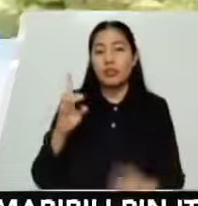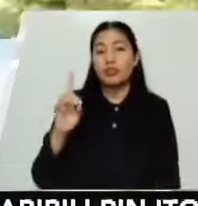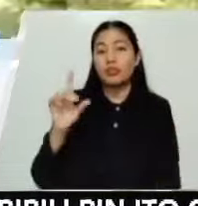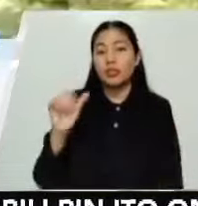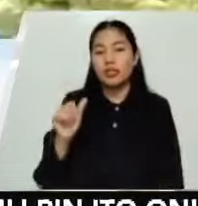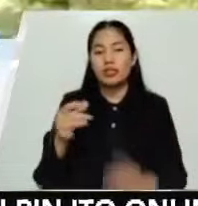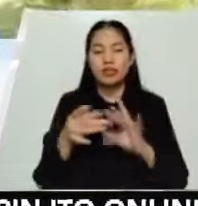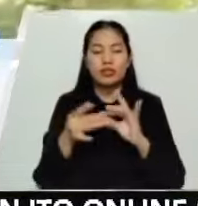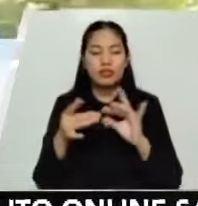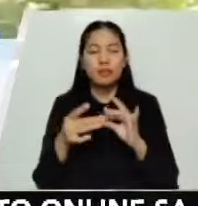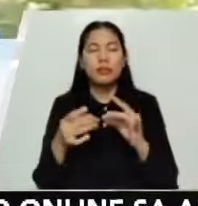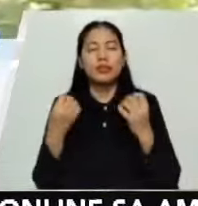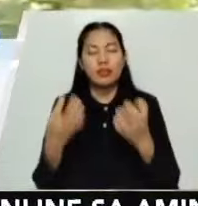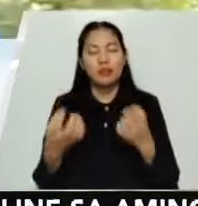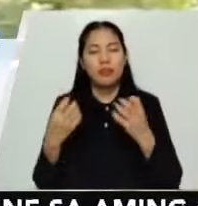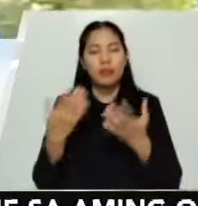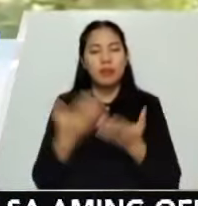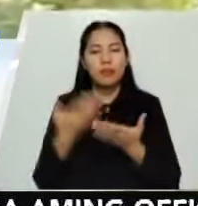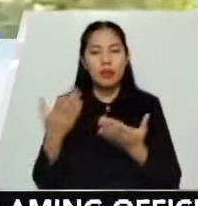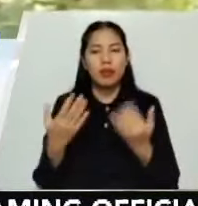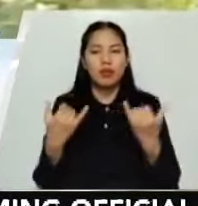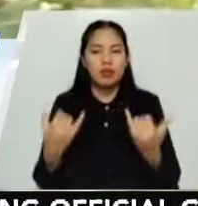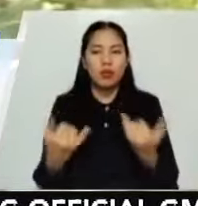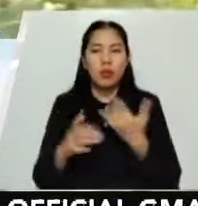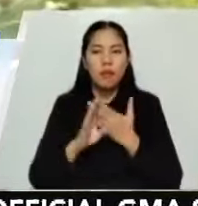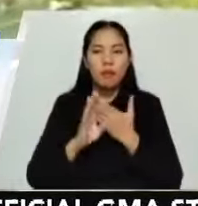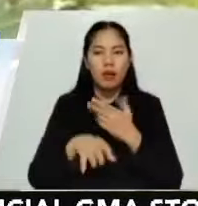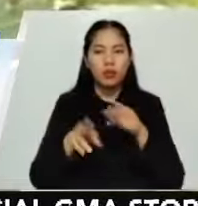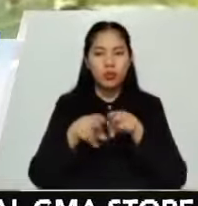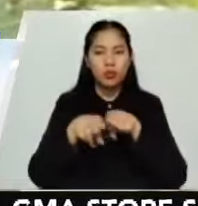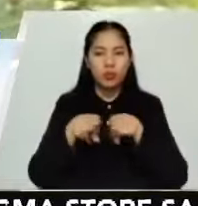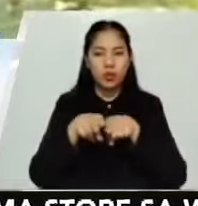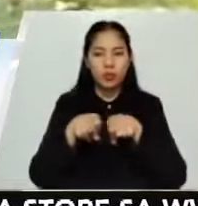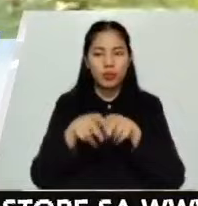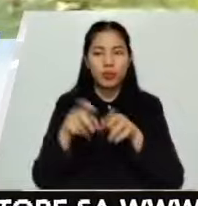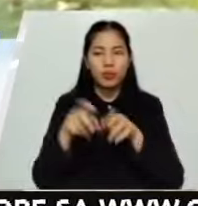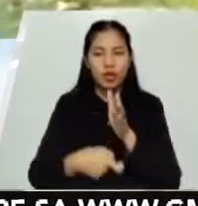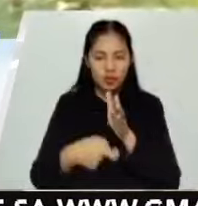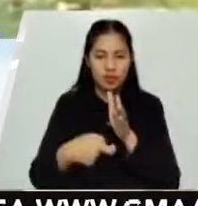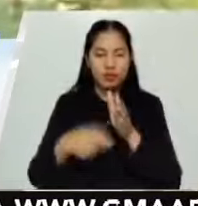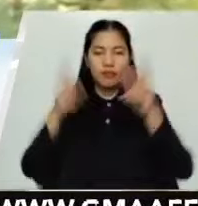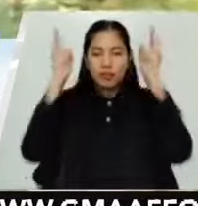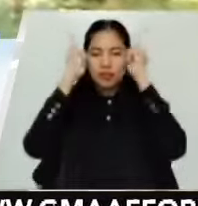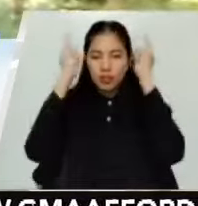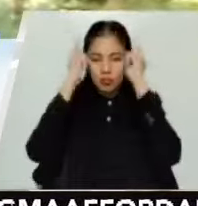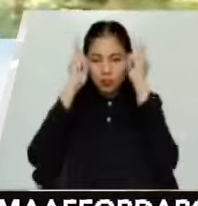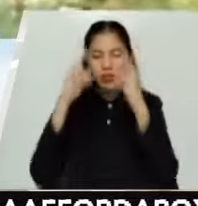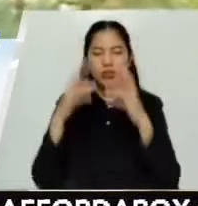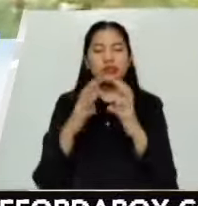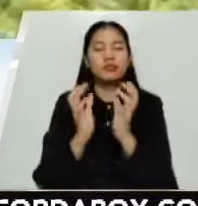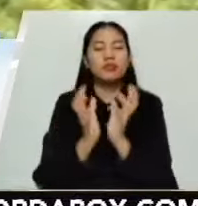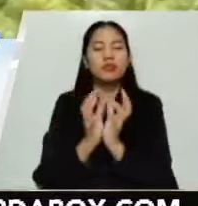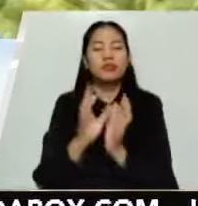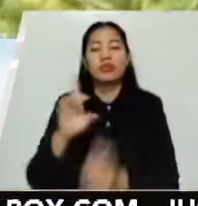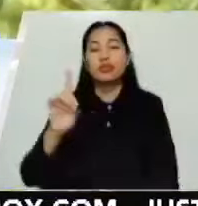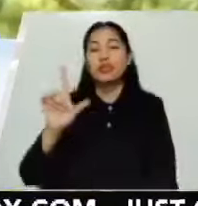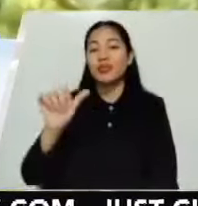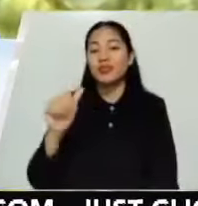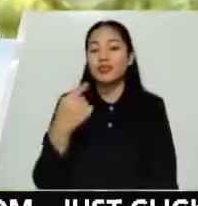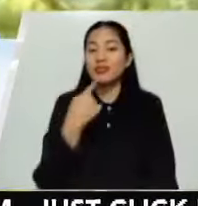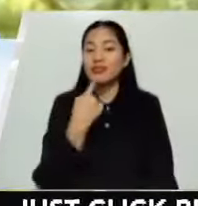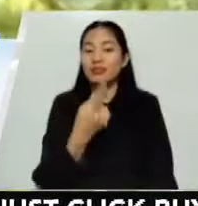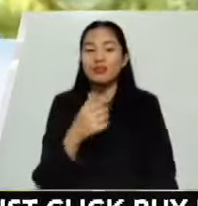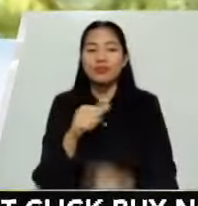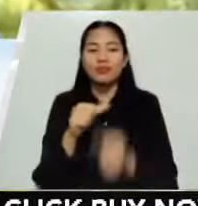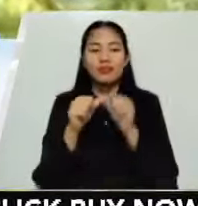ngayon kaya't nagbabalik normal na ang presyo ng repolyo Ayon naman sa da Cony tuloy-tuloy yung harvest sa mga